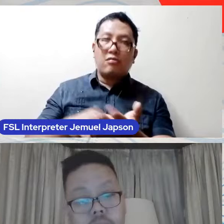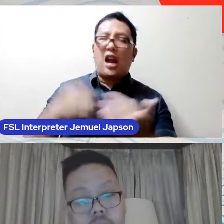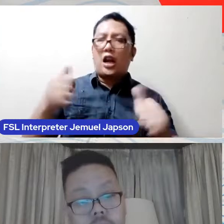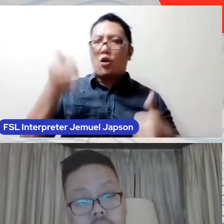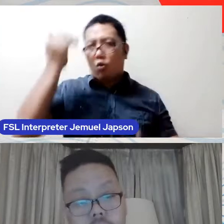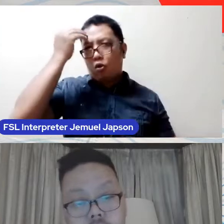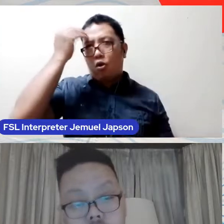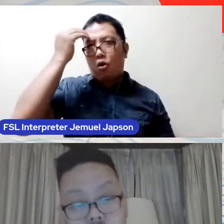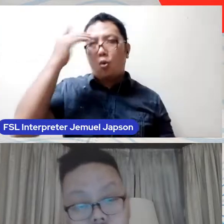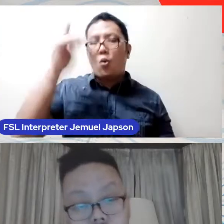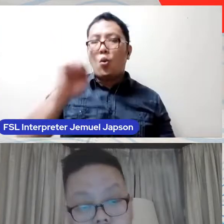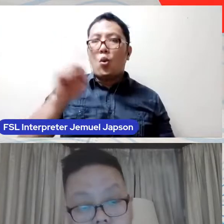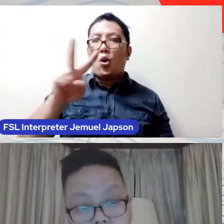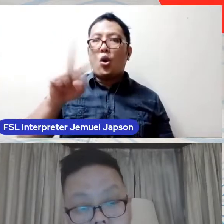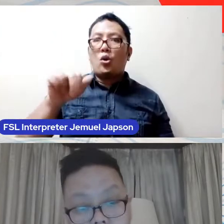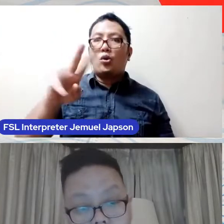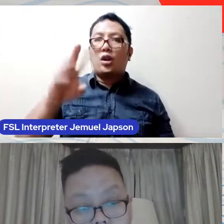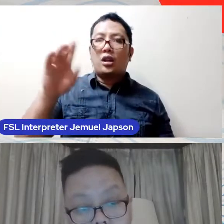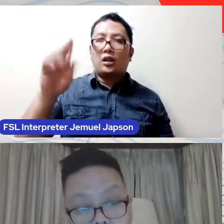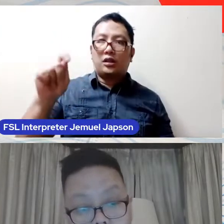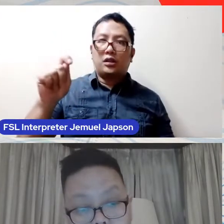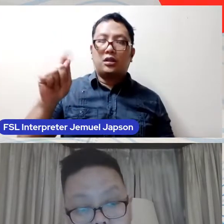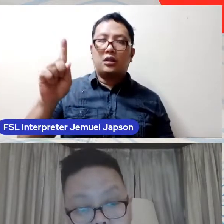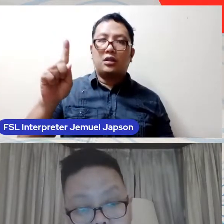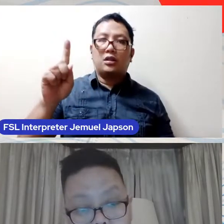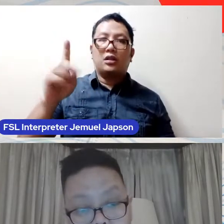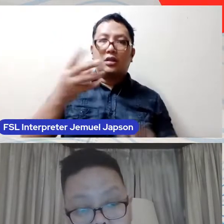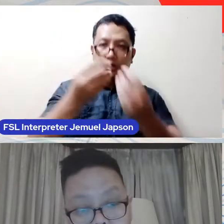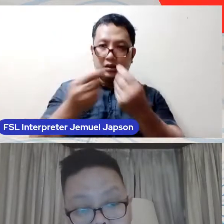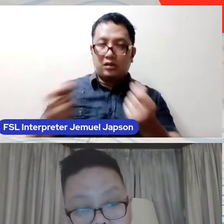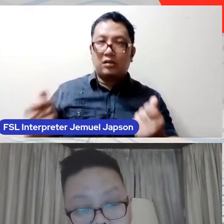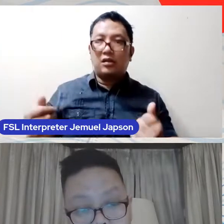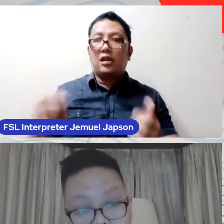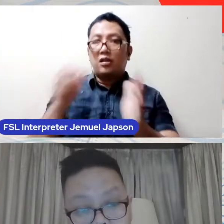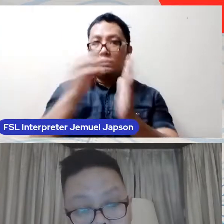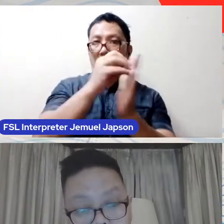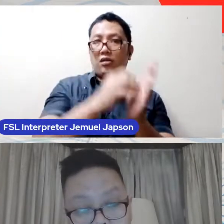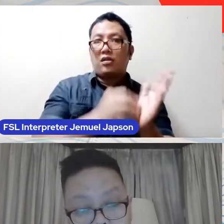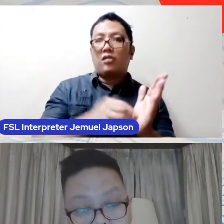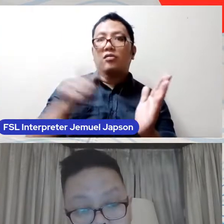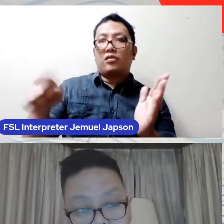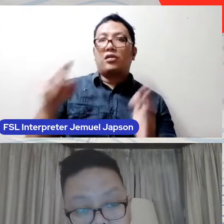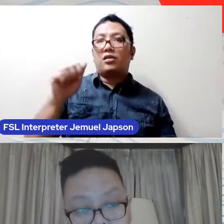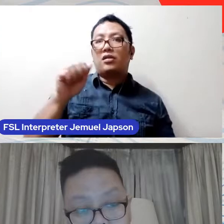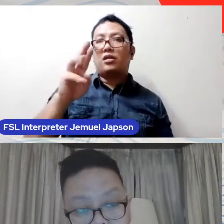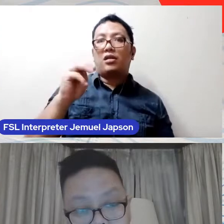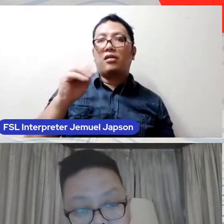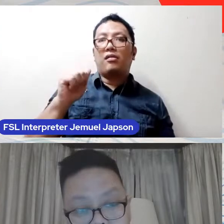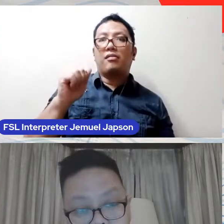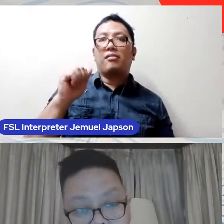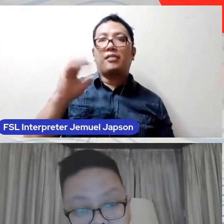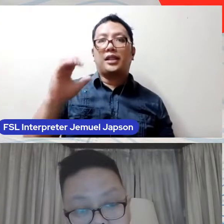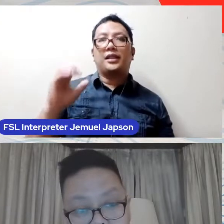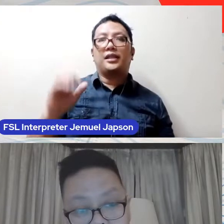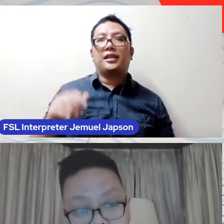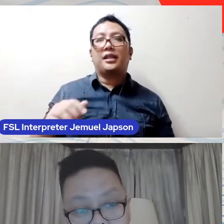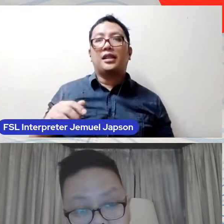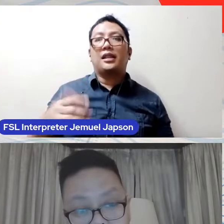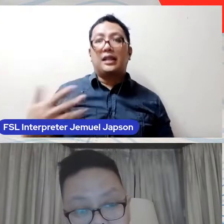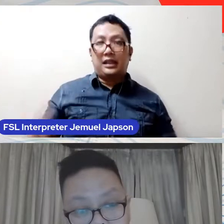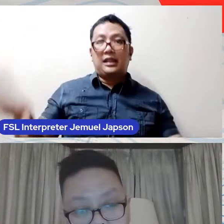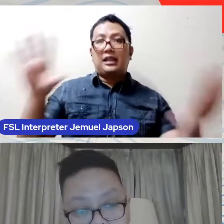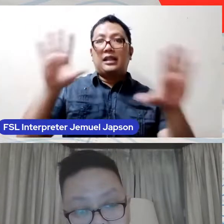variance resolved or bakit nagkaroon ng variance na ni-record ng ating RMA. So there. And then closing na.